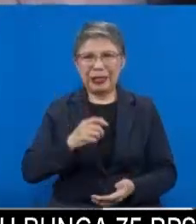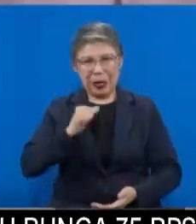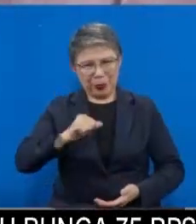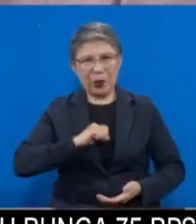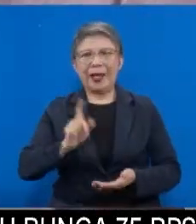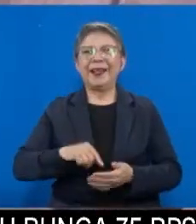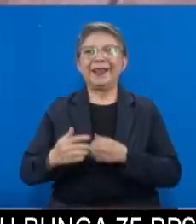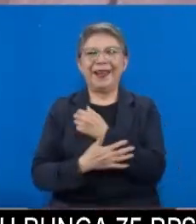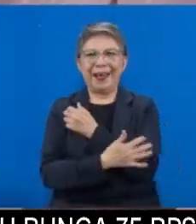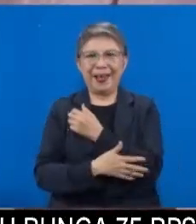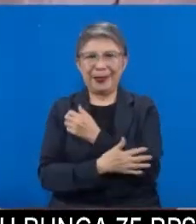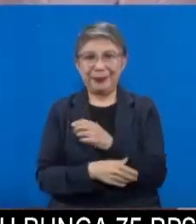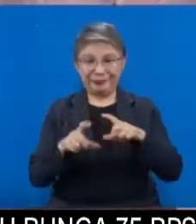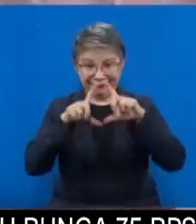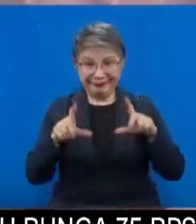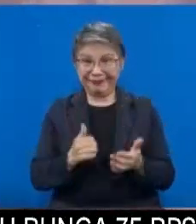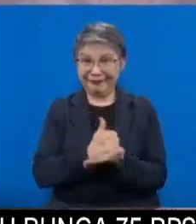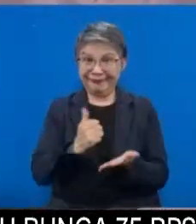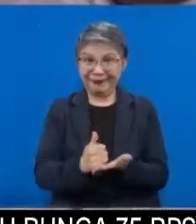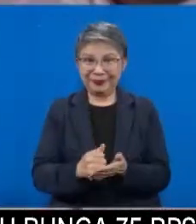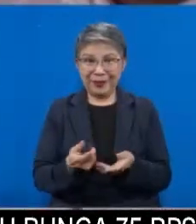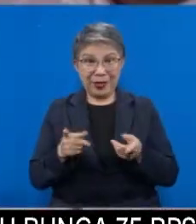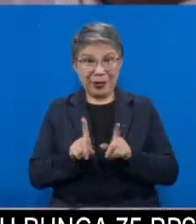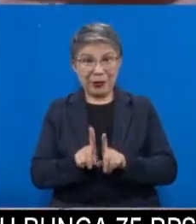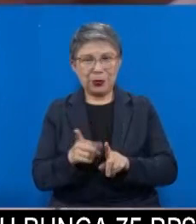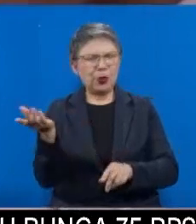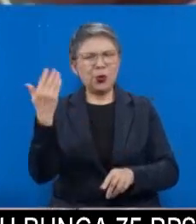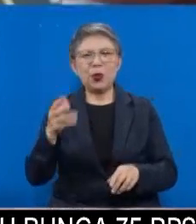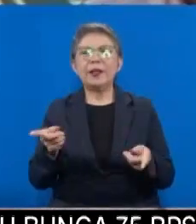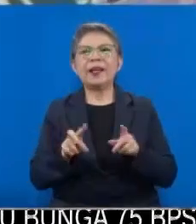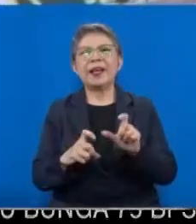negara. Dengan memiliki dokumen resmi, para peserta yang sebelumnya nikah siri